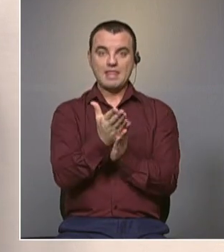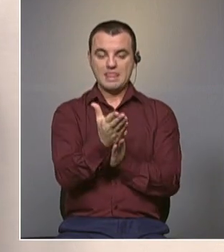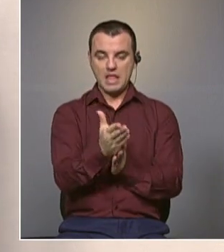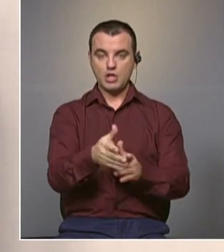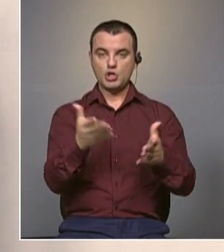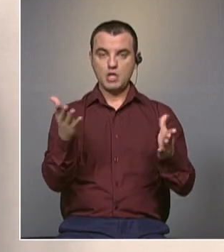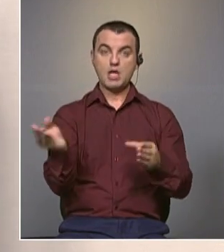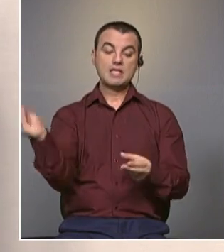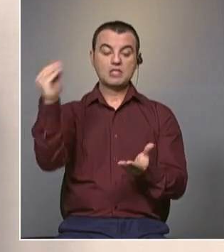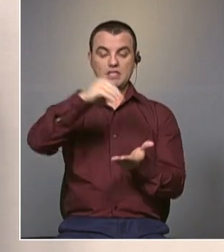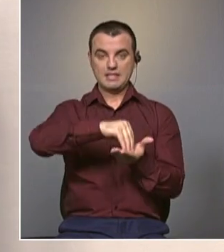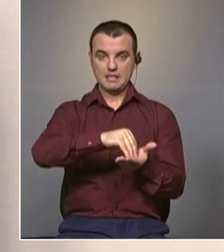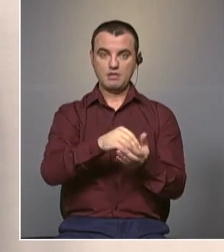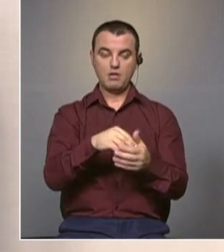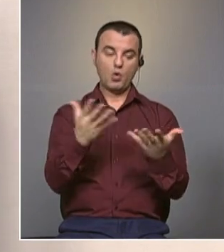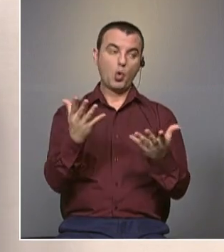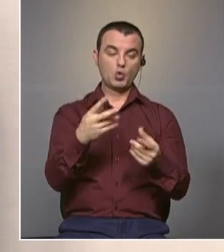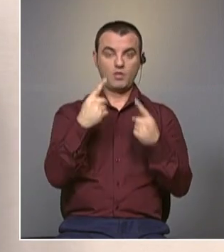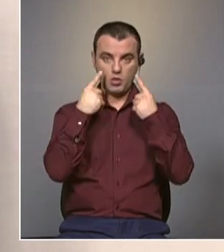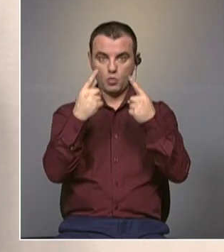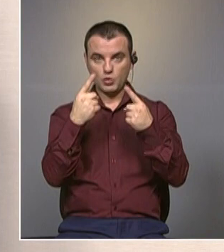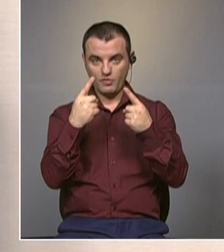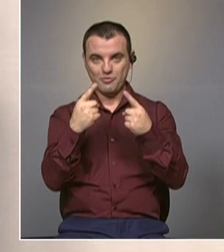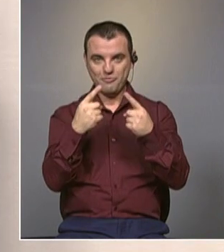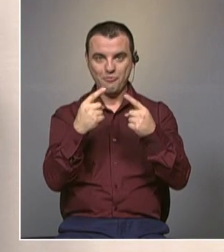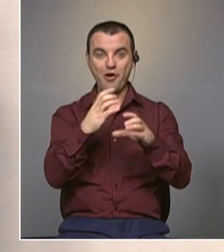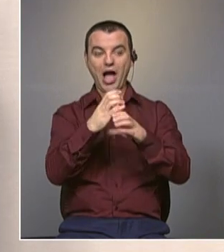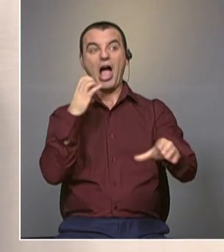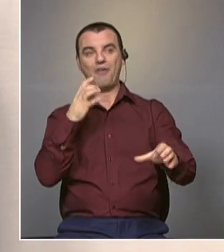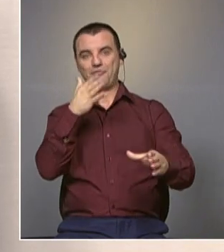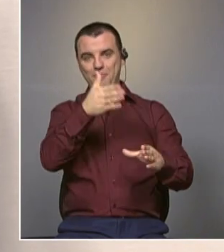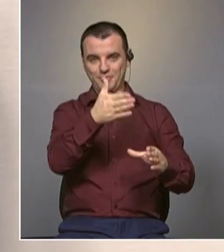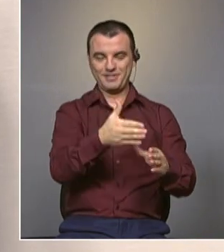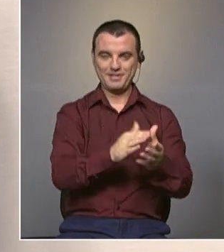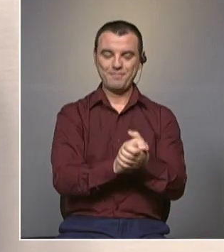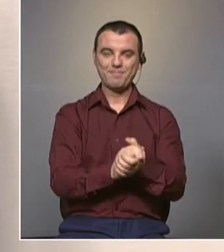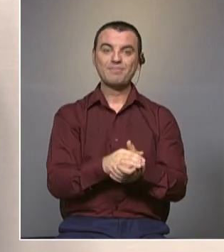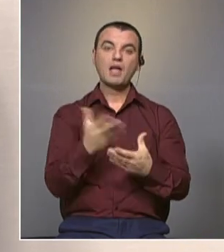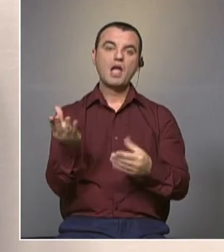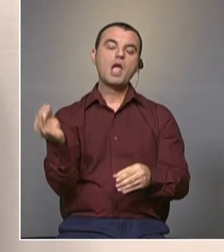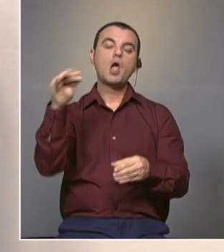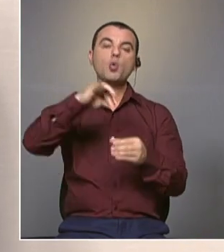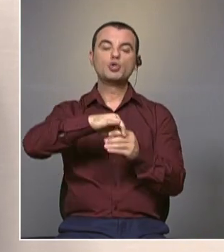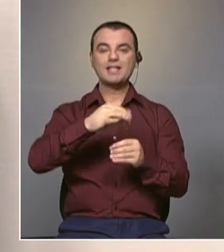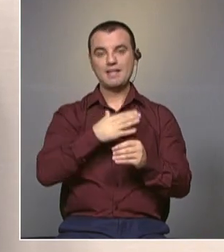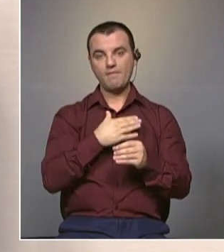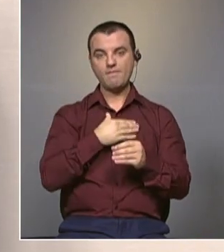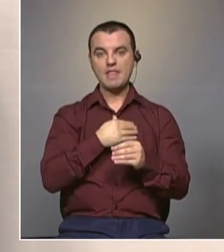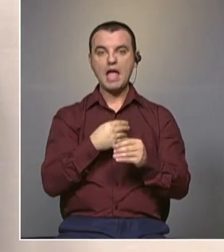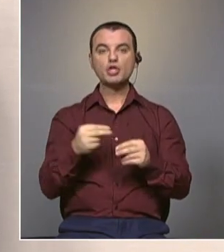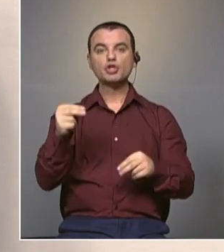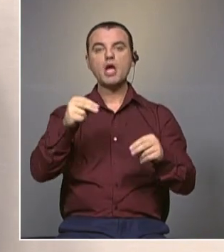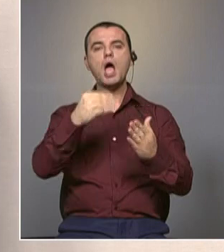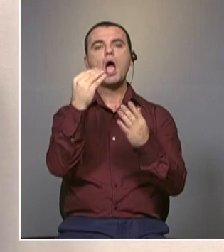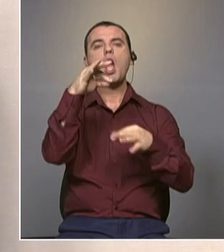освен очевидното пътя с автобус до там, е участие в нашия конкурс за есе или